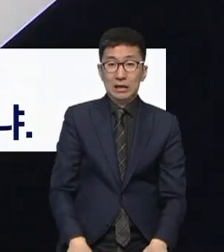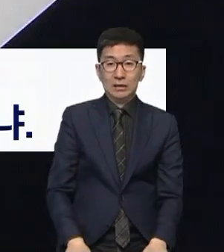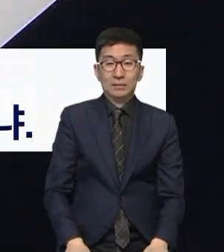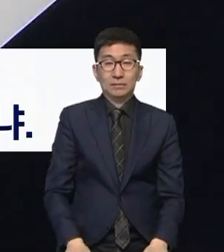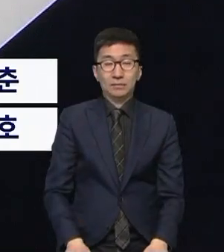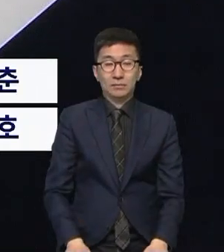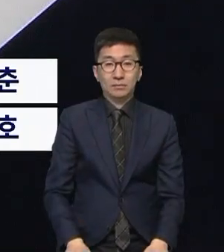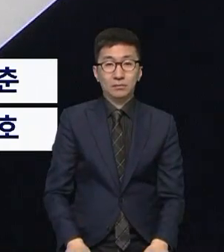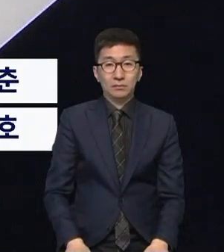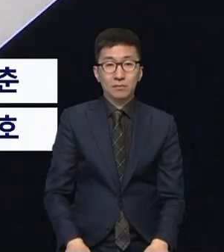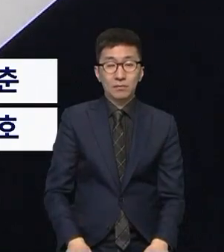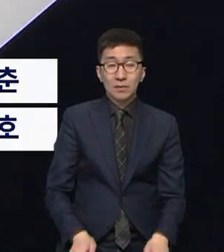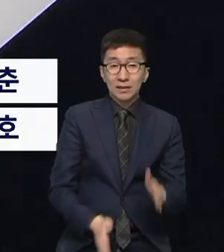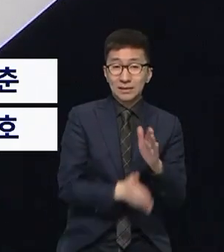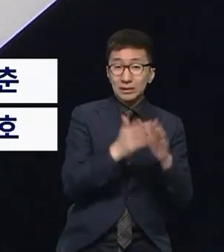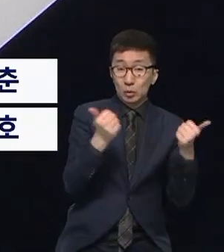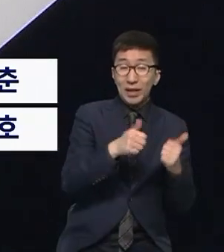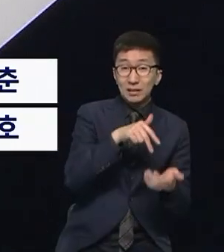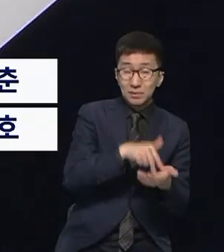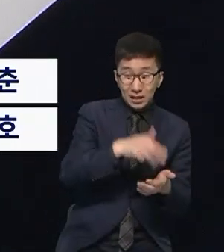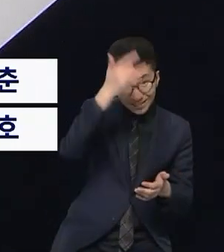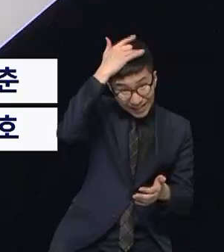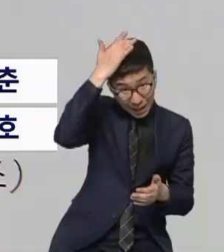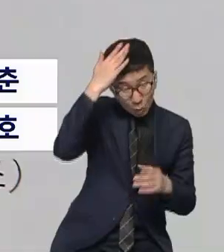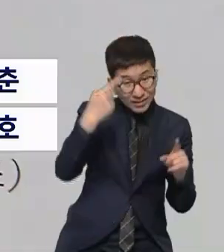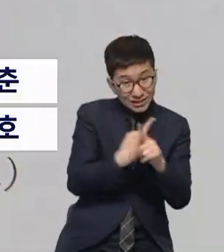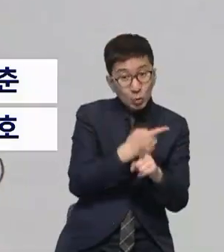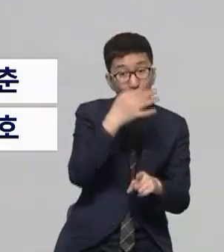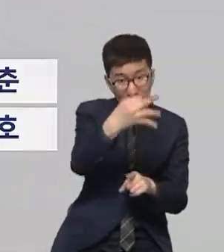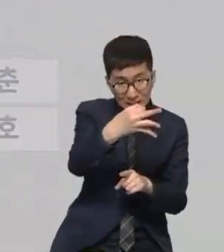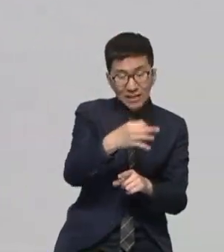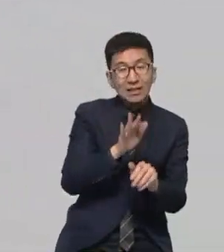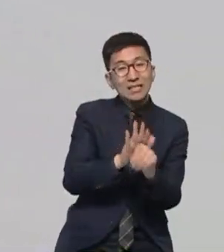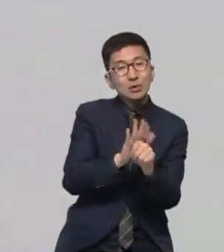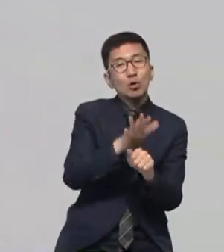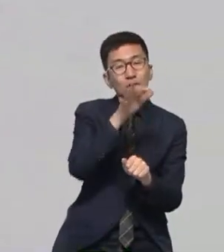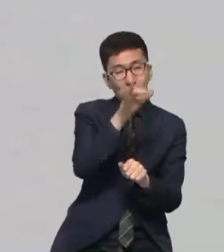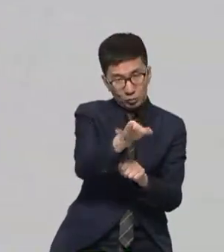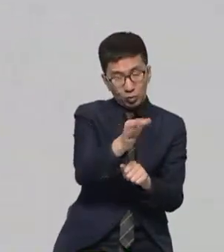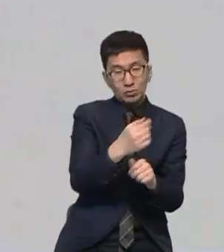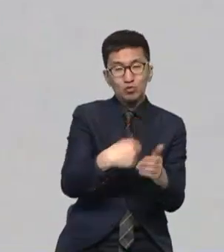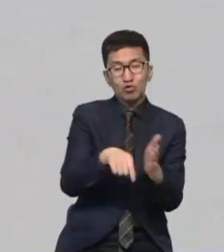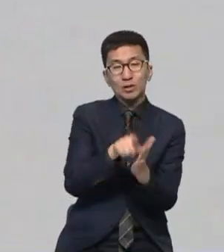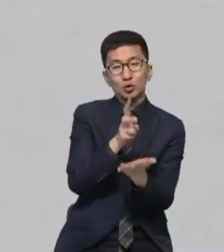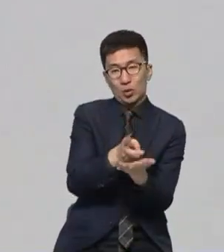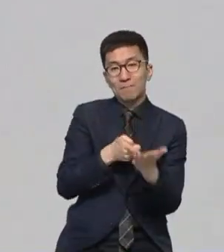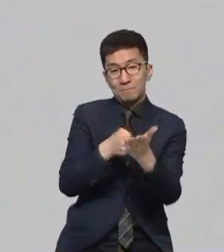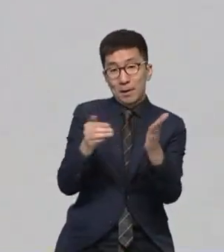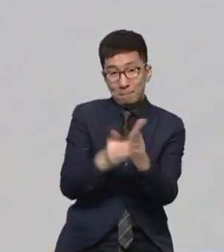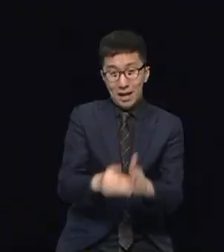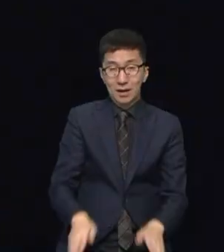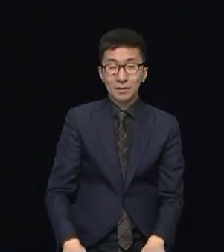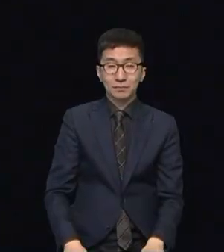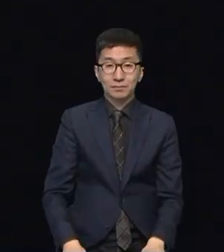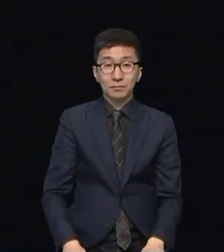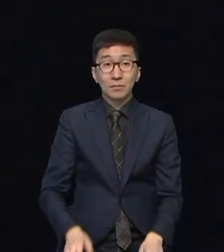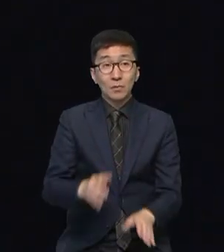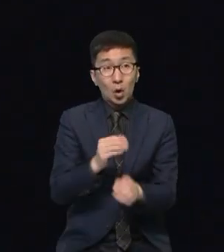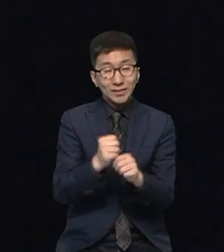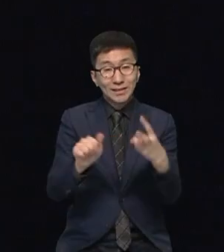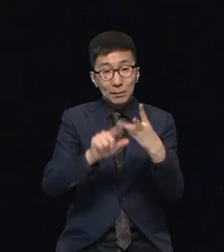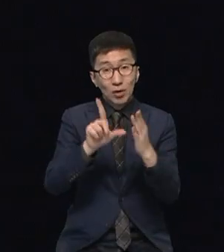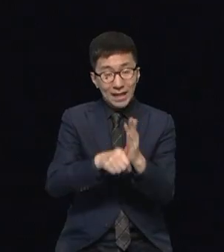아니냐. 시의회에선 탈모 치료비 지원 조례안이 발의됐습니다. 이 조례안은 다음 달 상임위원회의 심의 의결을